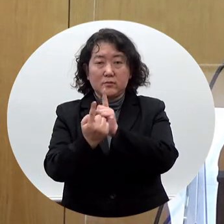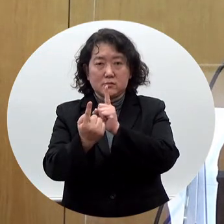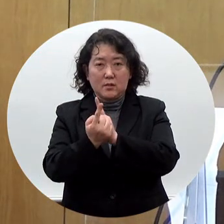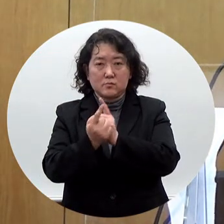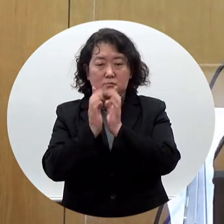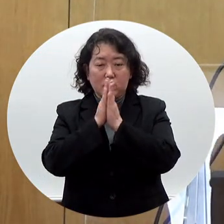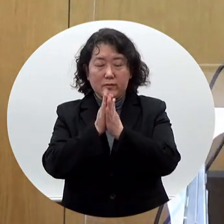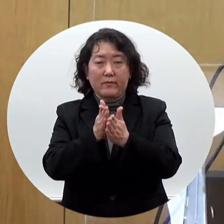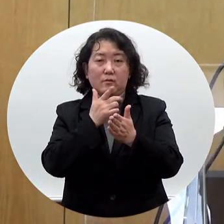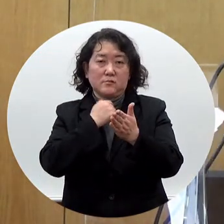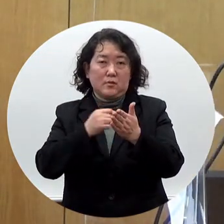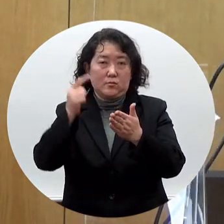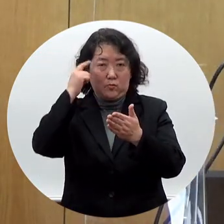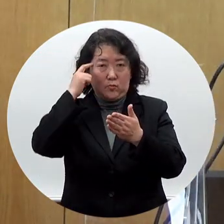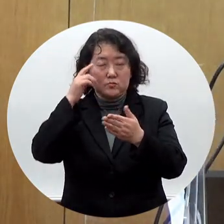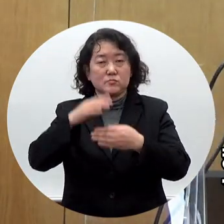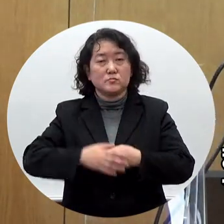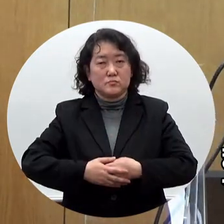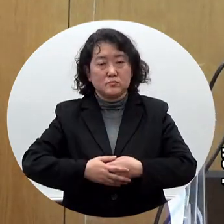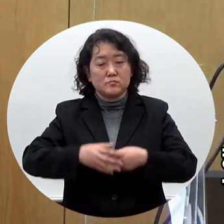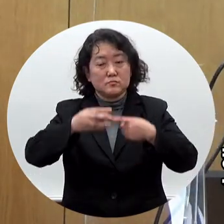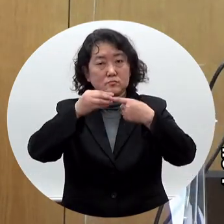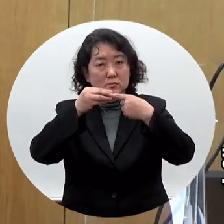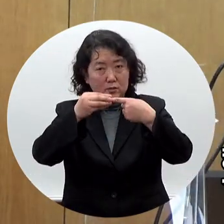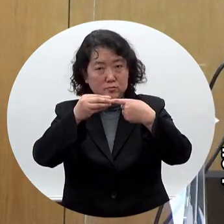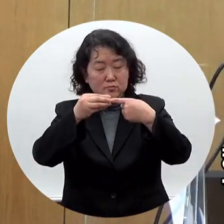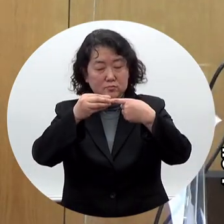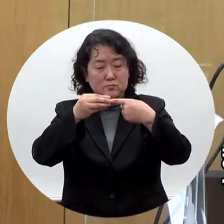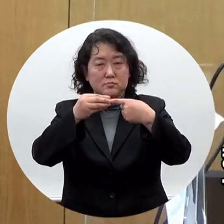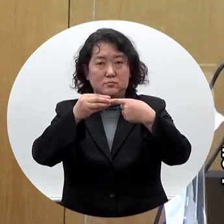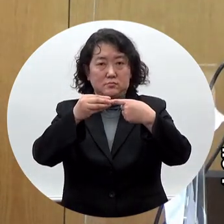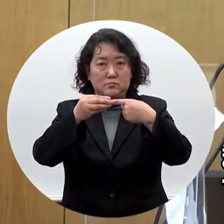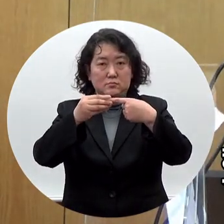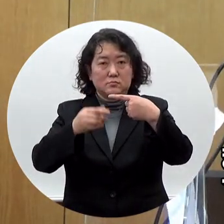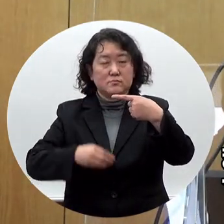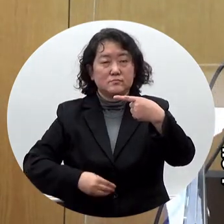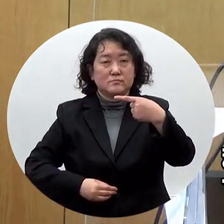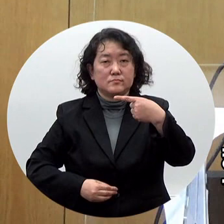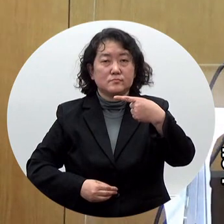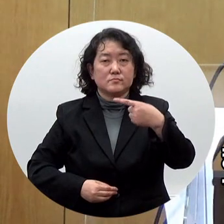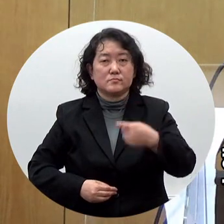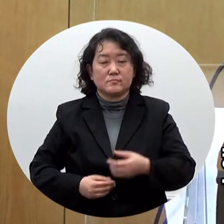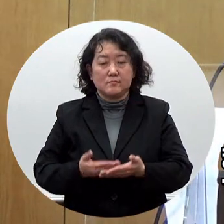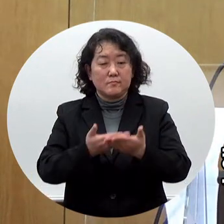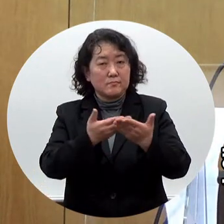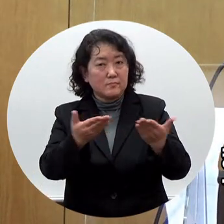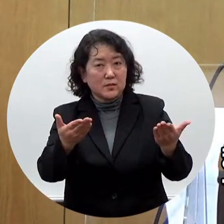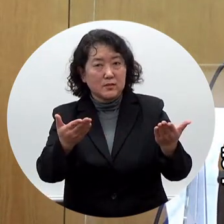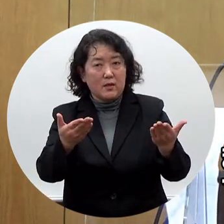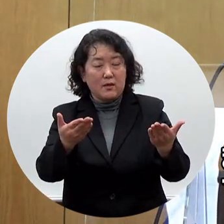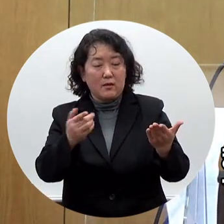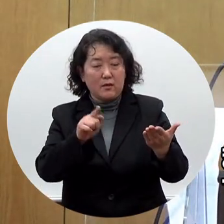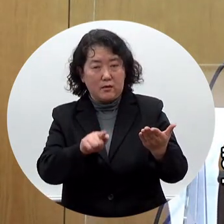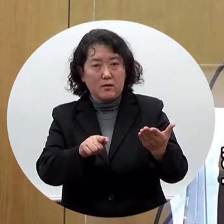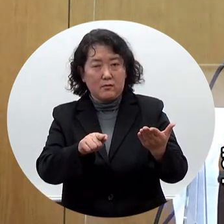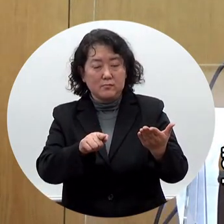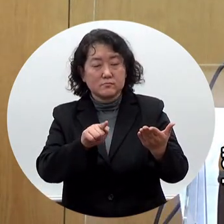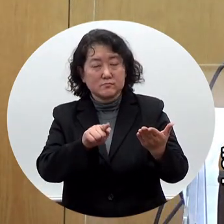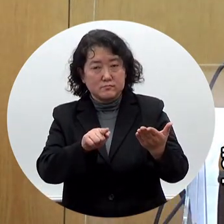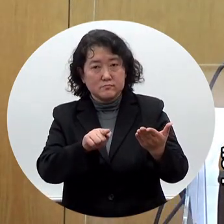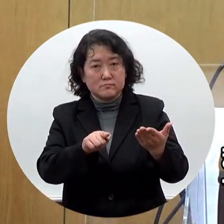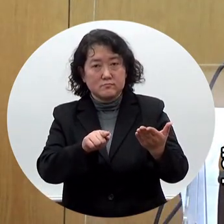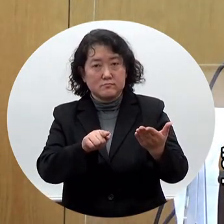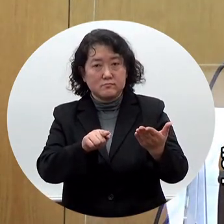し上げる次第でございます。まず1点目でございますけれども、店側、要はお店です